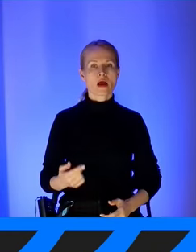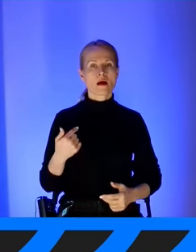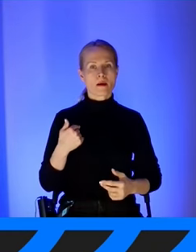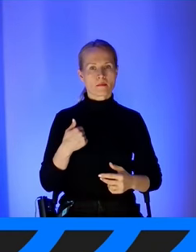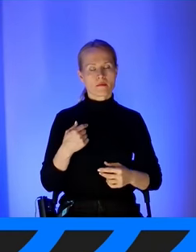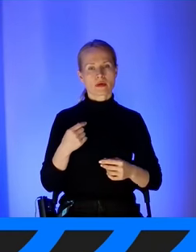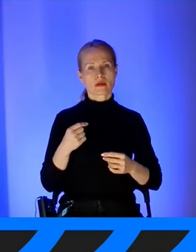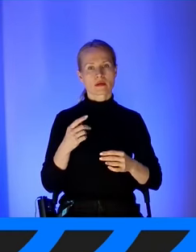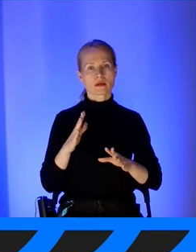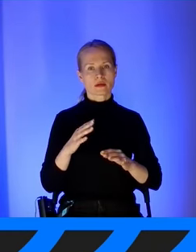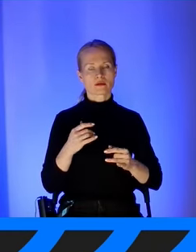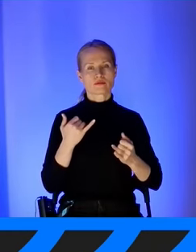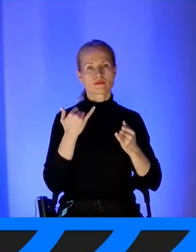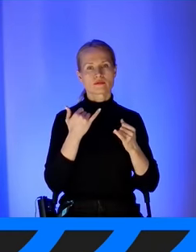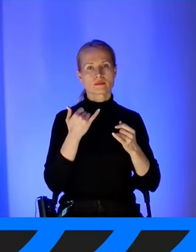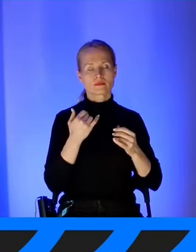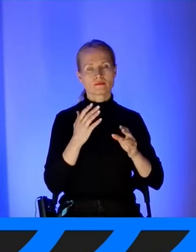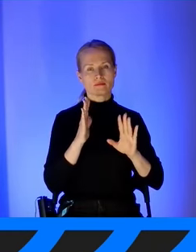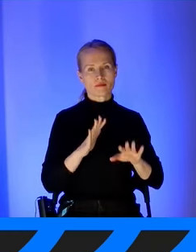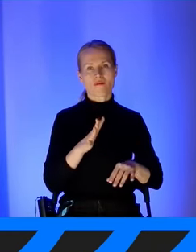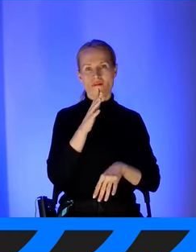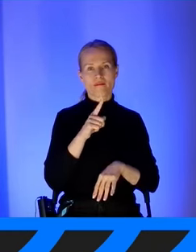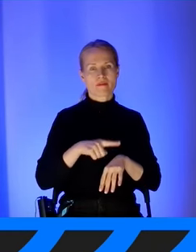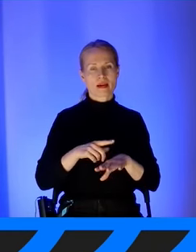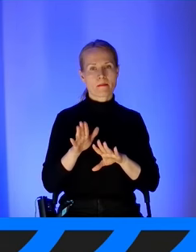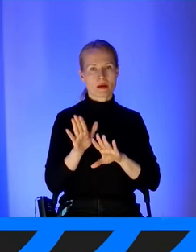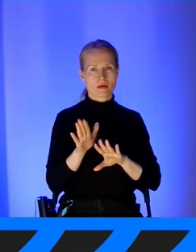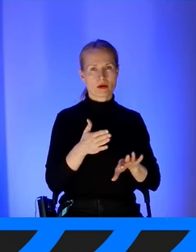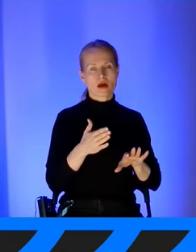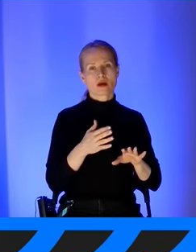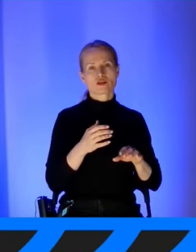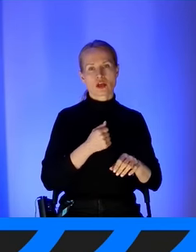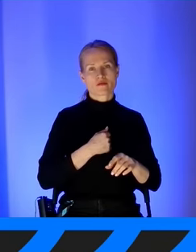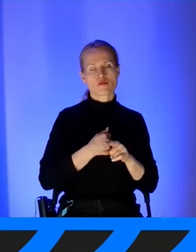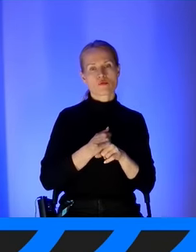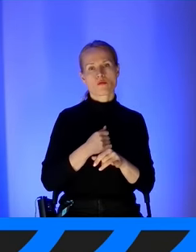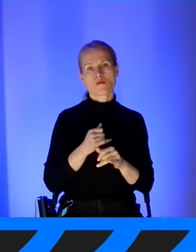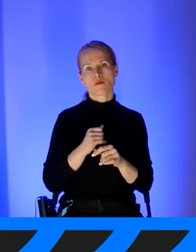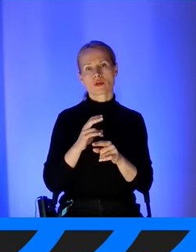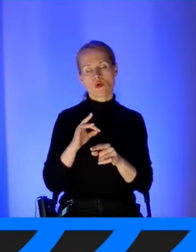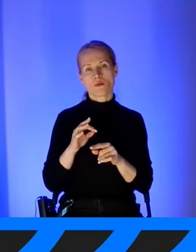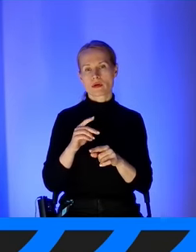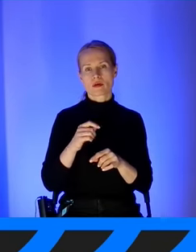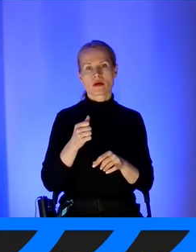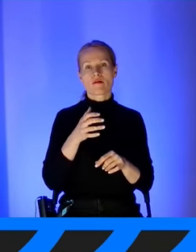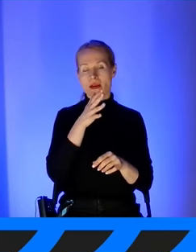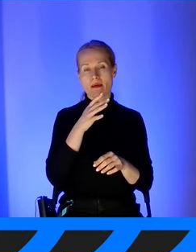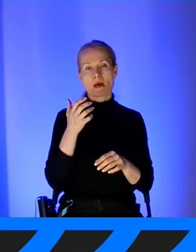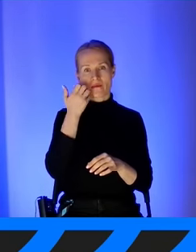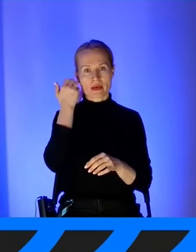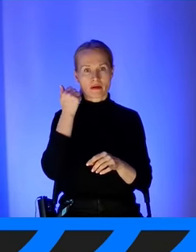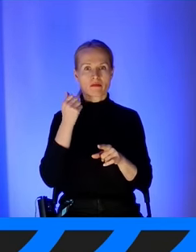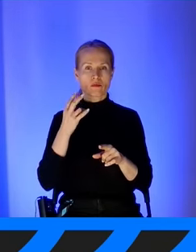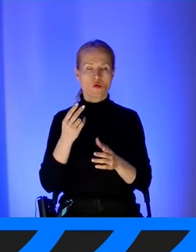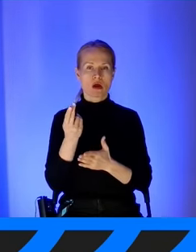именно той консистентность по времени Про которую я говорил в угоду того что мы не ждём поэтому пользователь получает